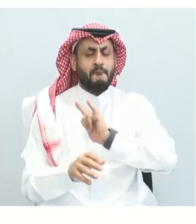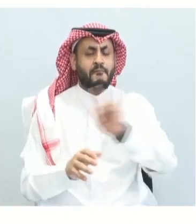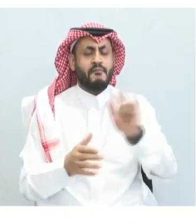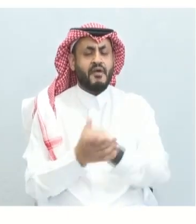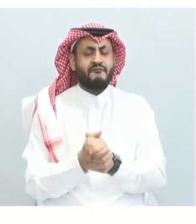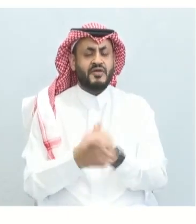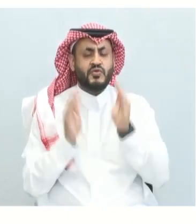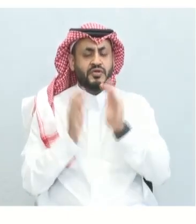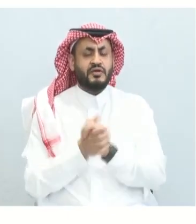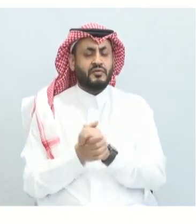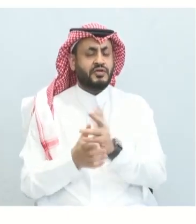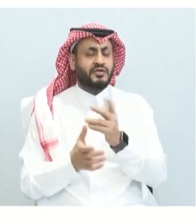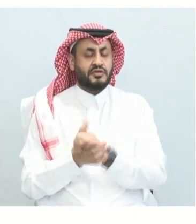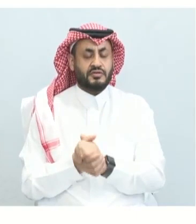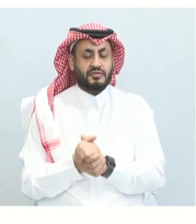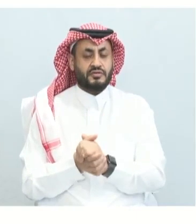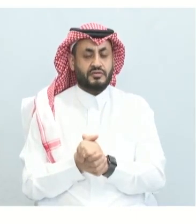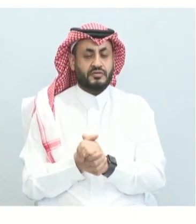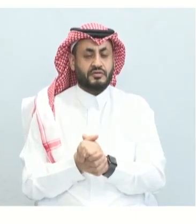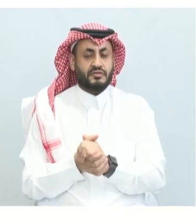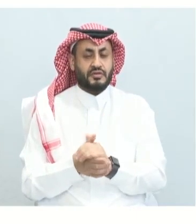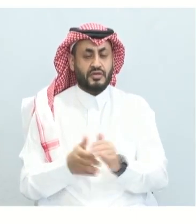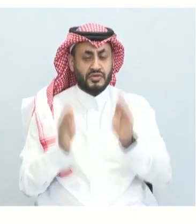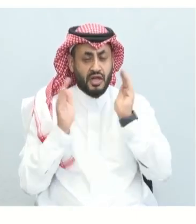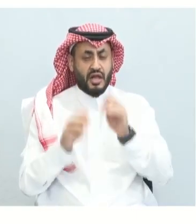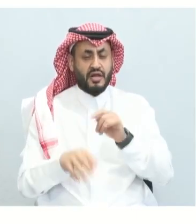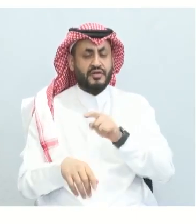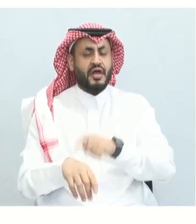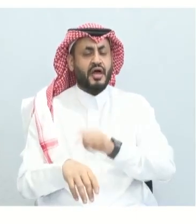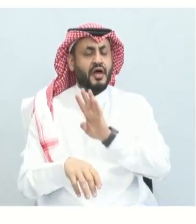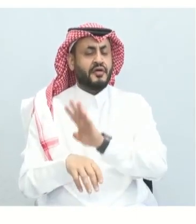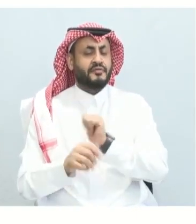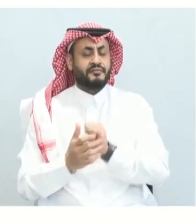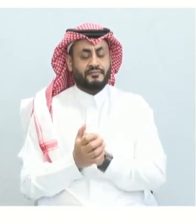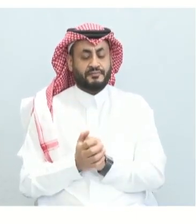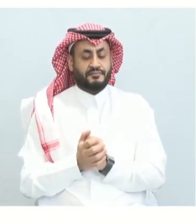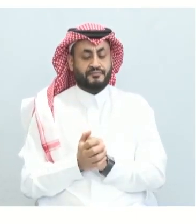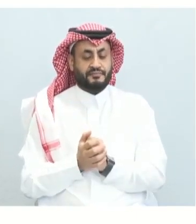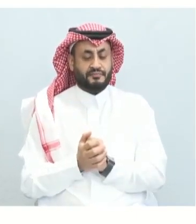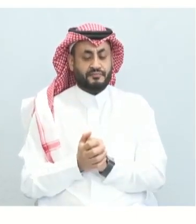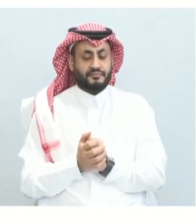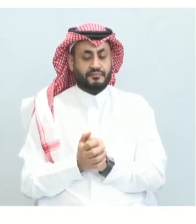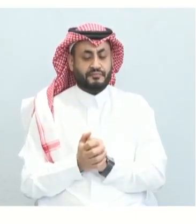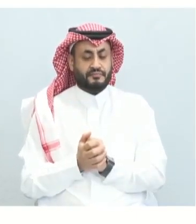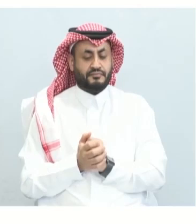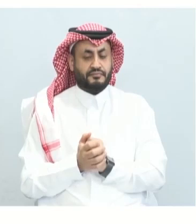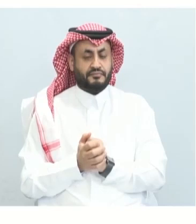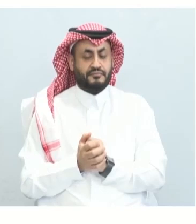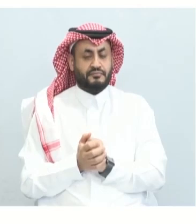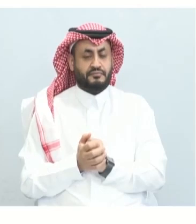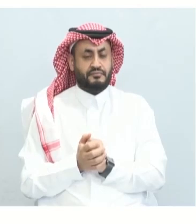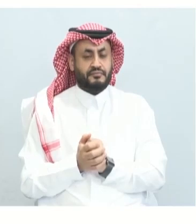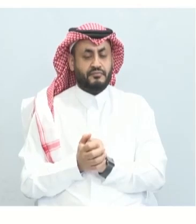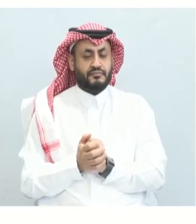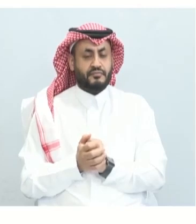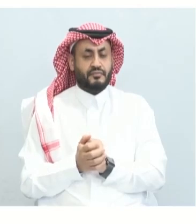سنه راتبه ذكرنا قبل قليل وهي انها صلاه العصر ما جزاء من حافظ على